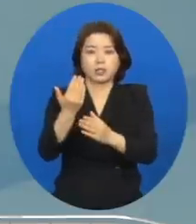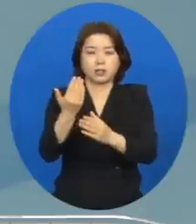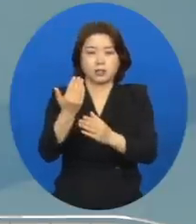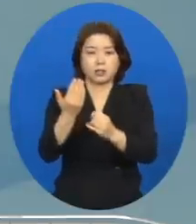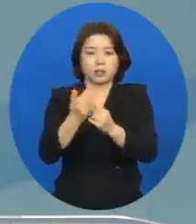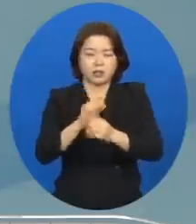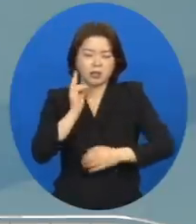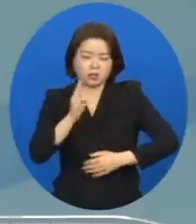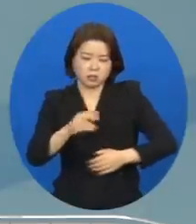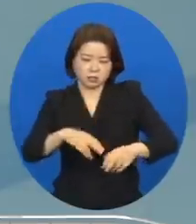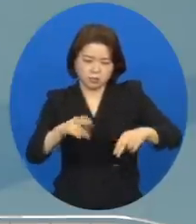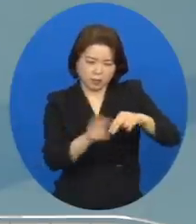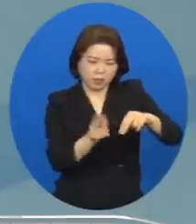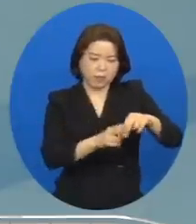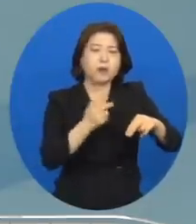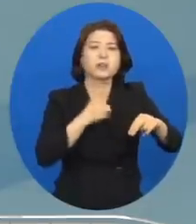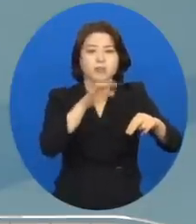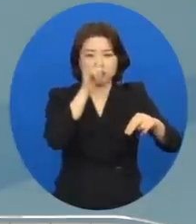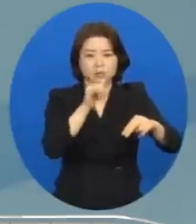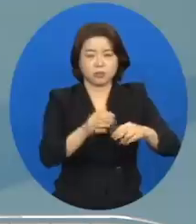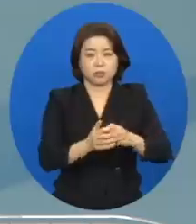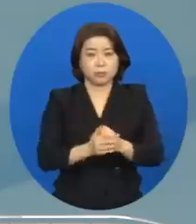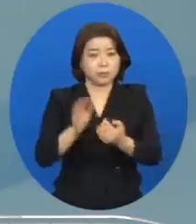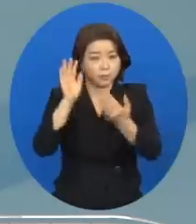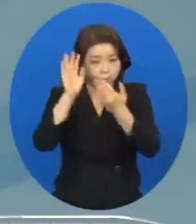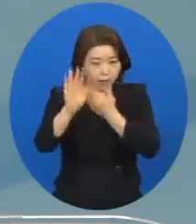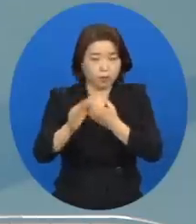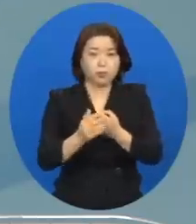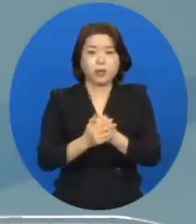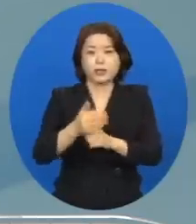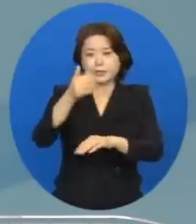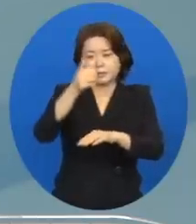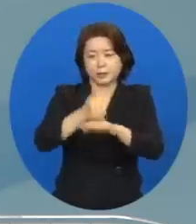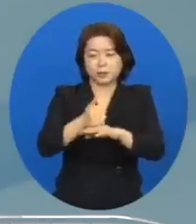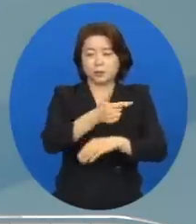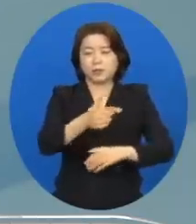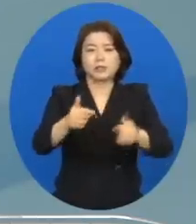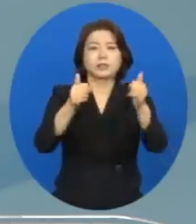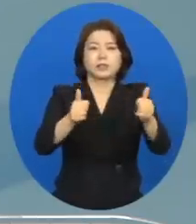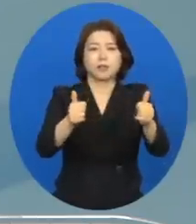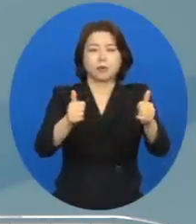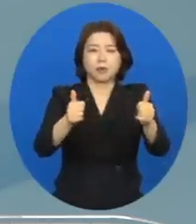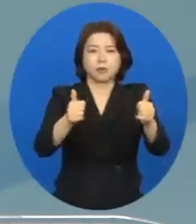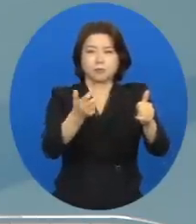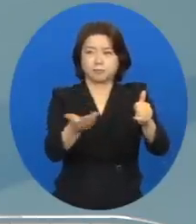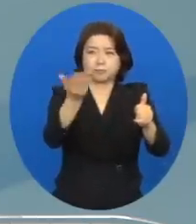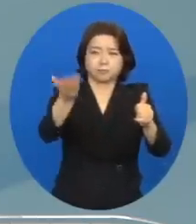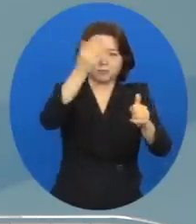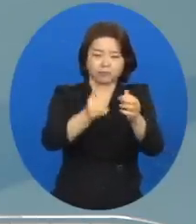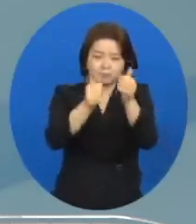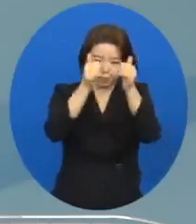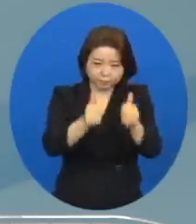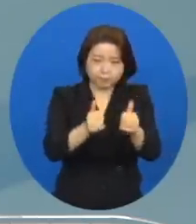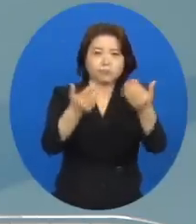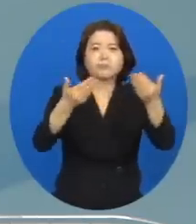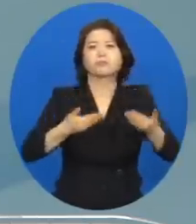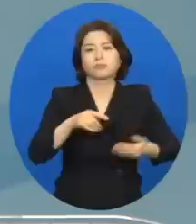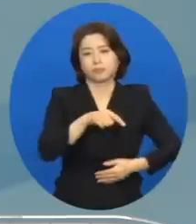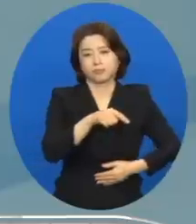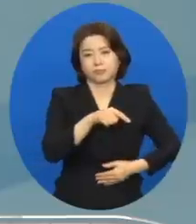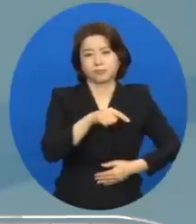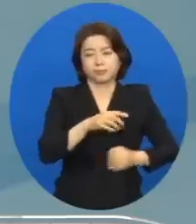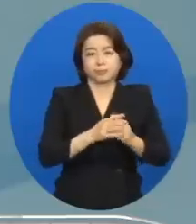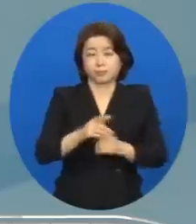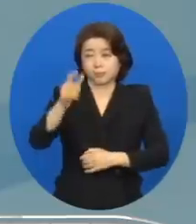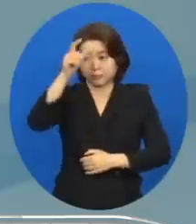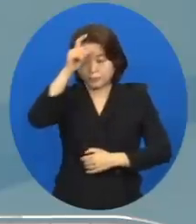고초를 당하셨어요. 나중에는 결국은 대법원까지 재판에 들어가서